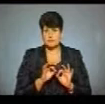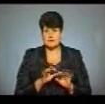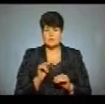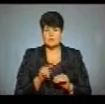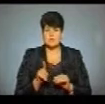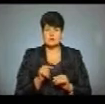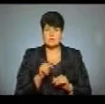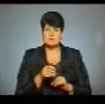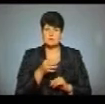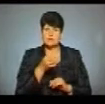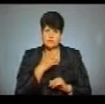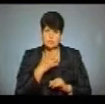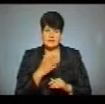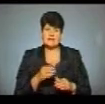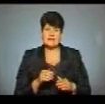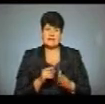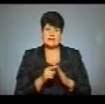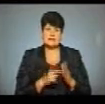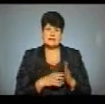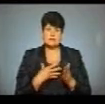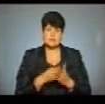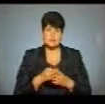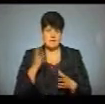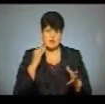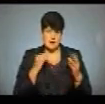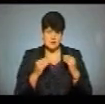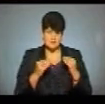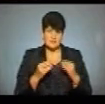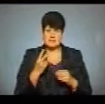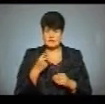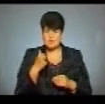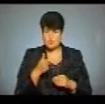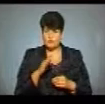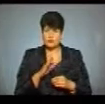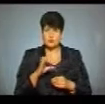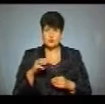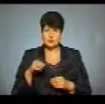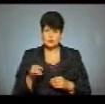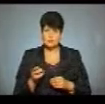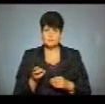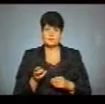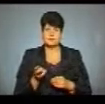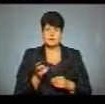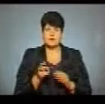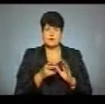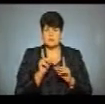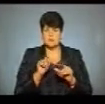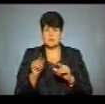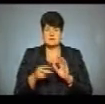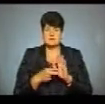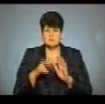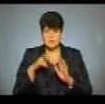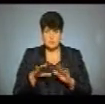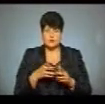мені сподобалося, і ділитися своїми враженнями. За 2 роки Володимир Стус відвідав 7 країн. Про свої подорожі розповідає